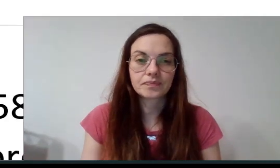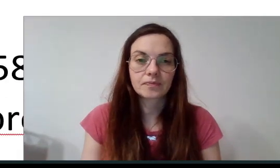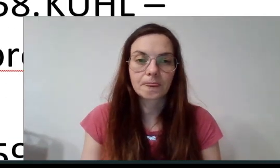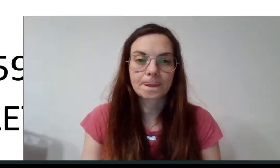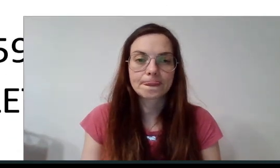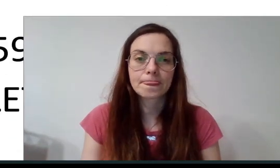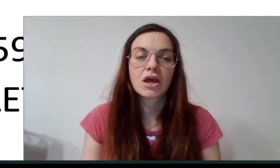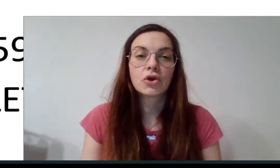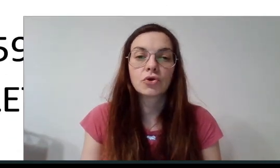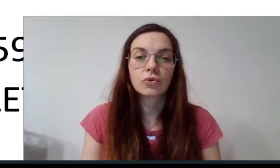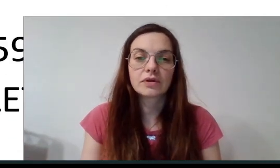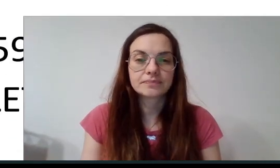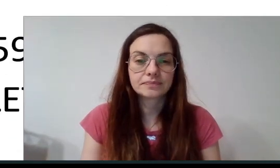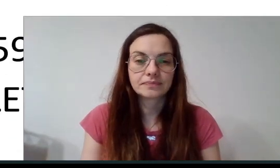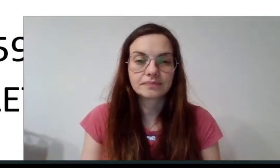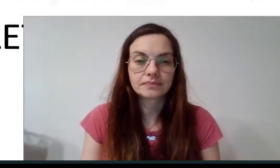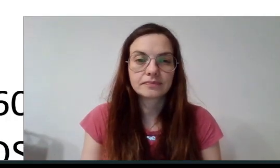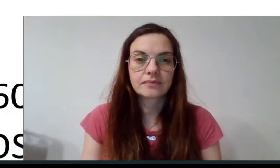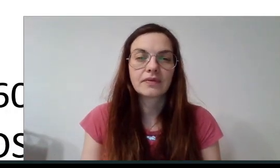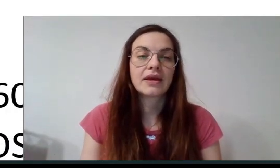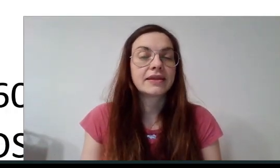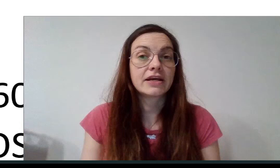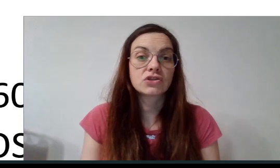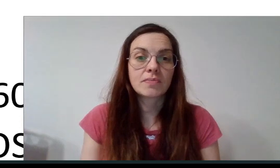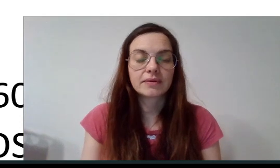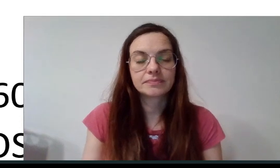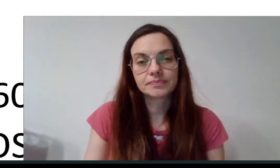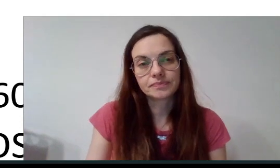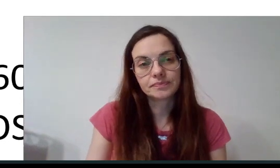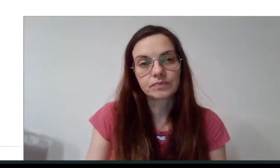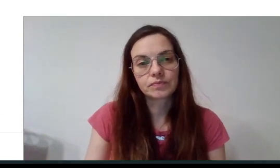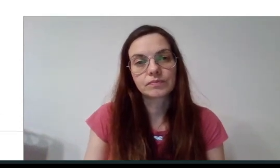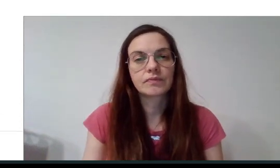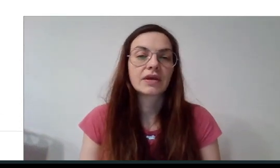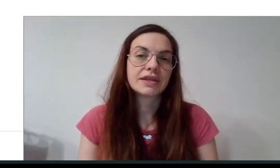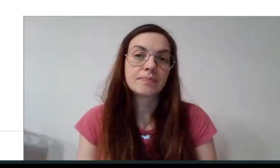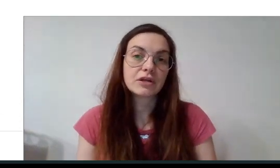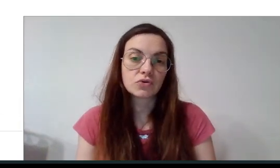Kühl. Der Sommer. Die Person.